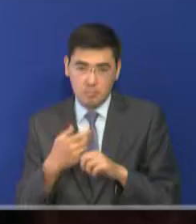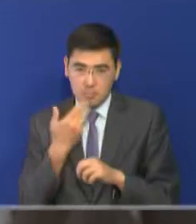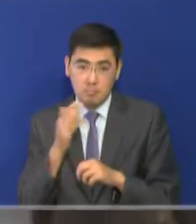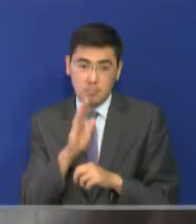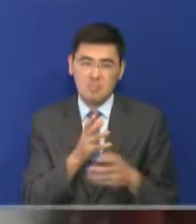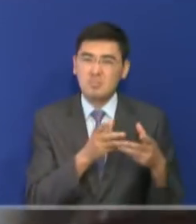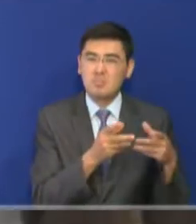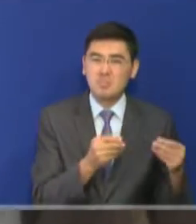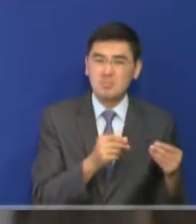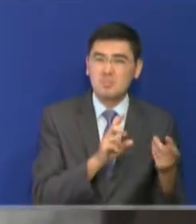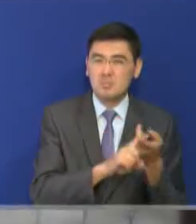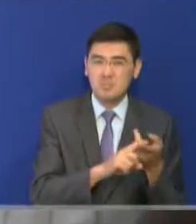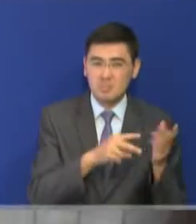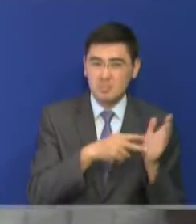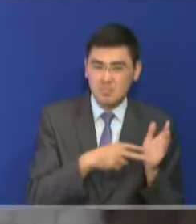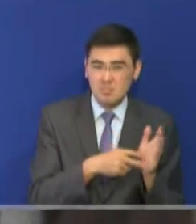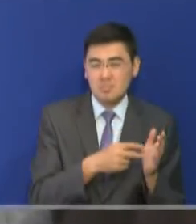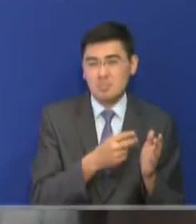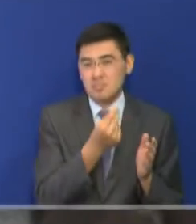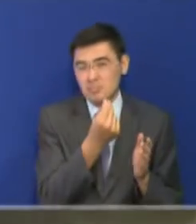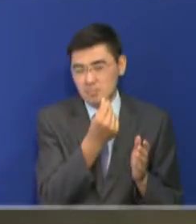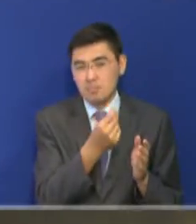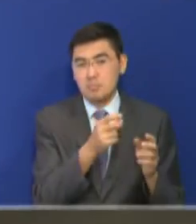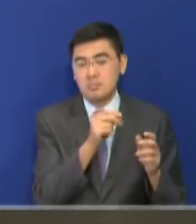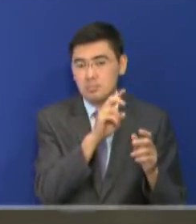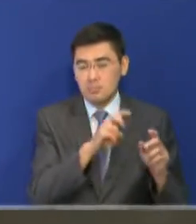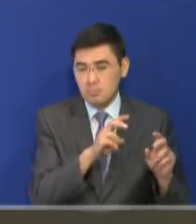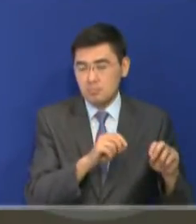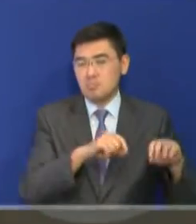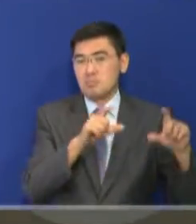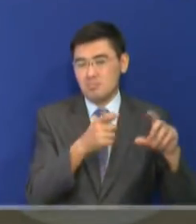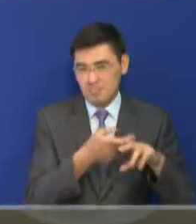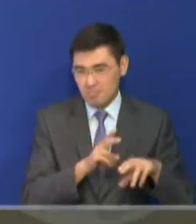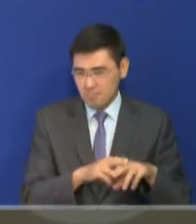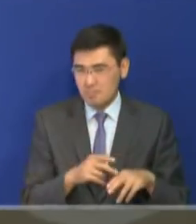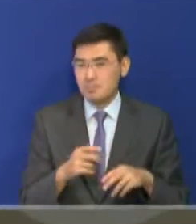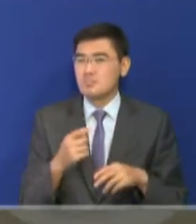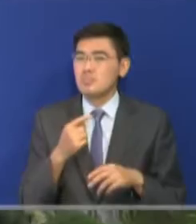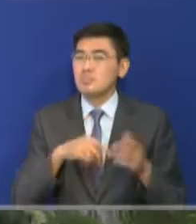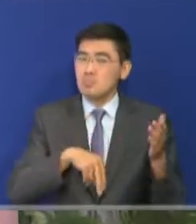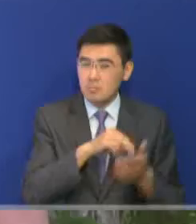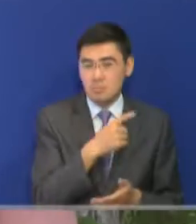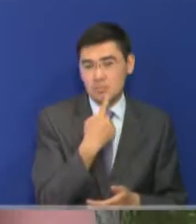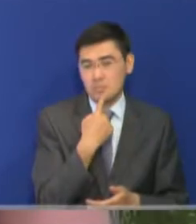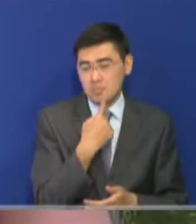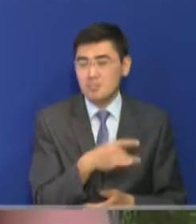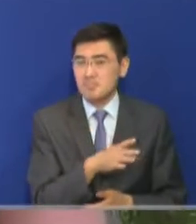иностранной валюты. Все необходимые семена, удобрения закупаются по курсам зарубежных валют, говорит руководитель хозяйства.